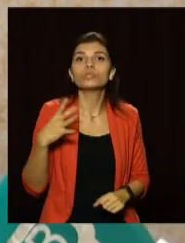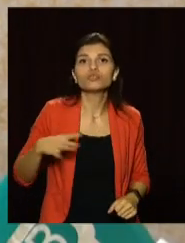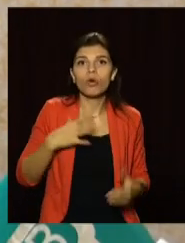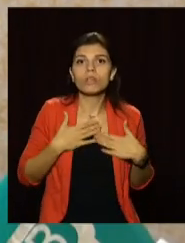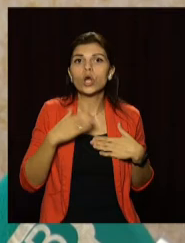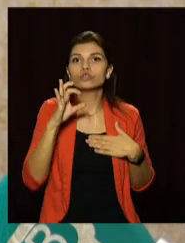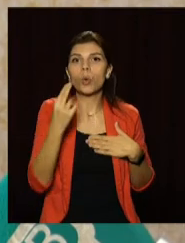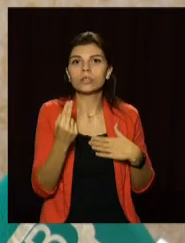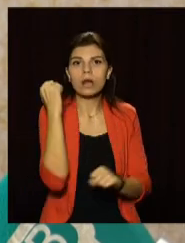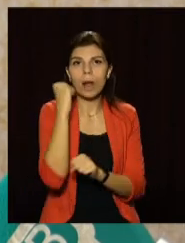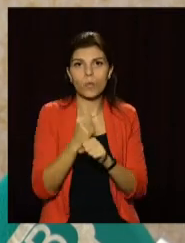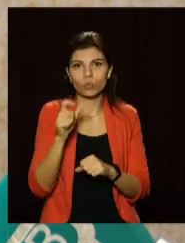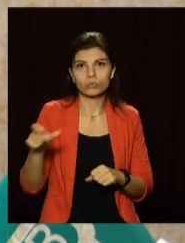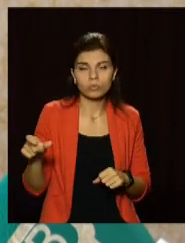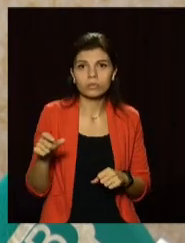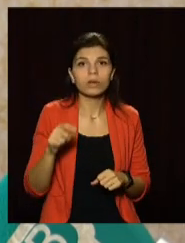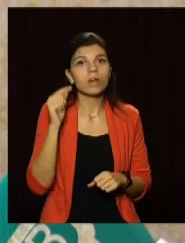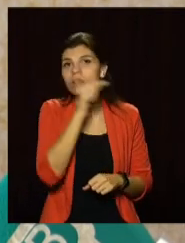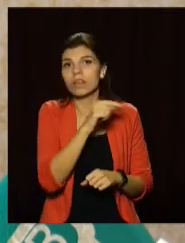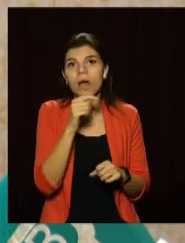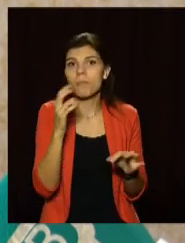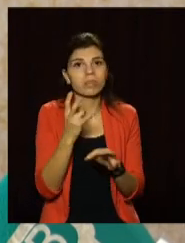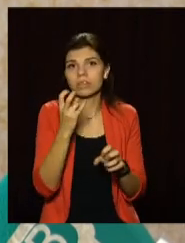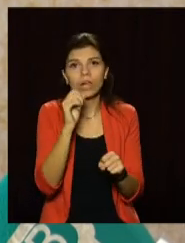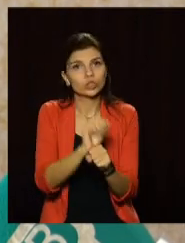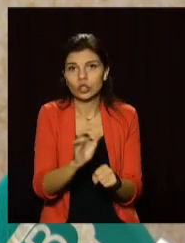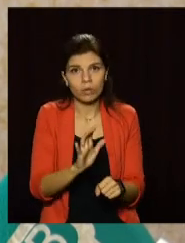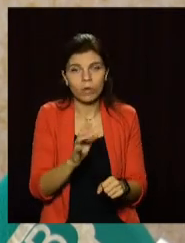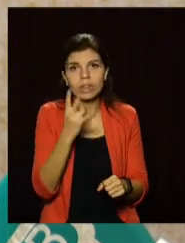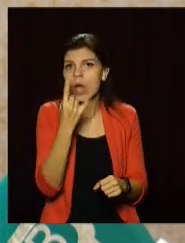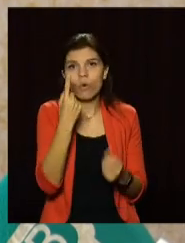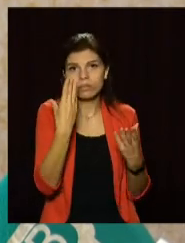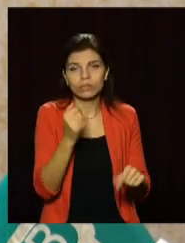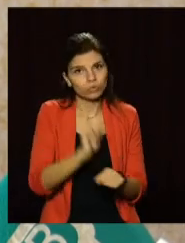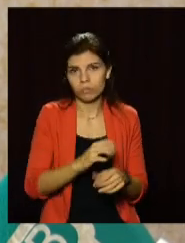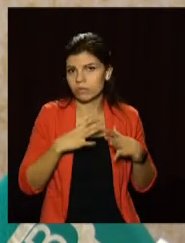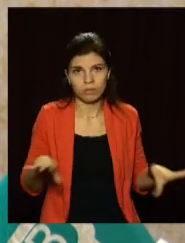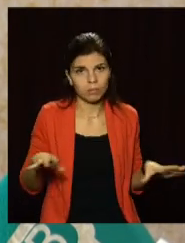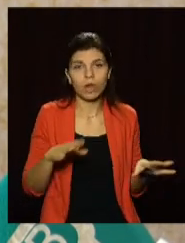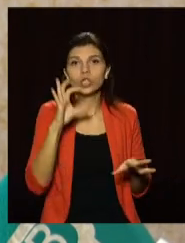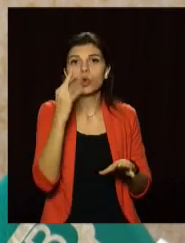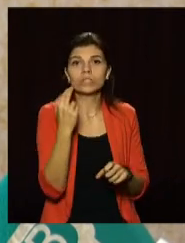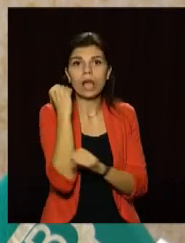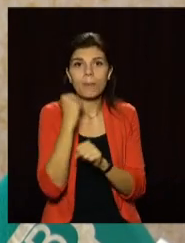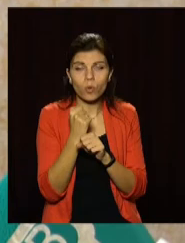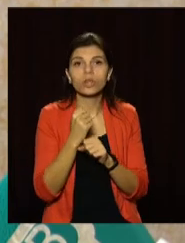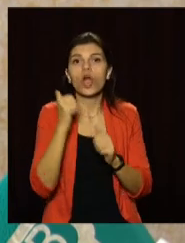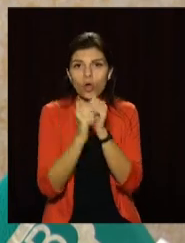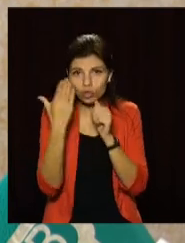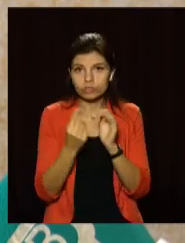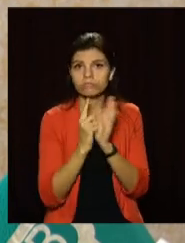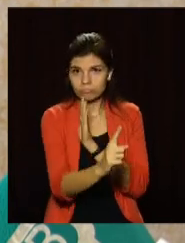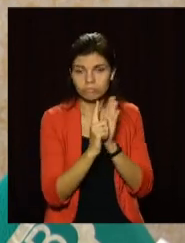наших соціальних робітників. Там не зупинялася ця робота ні на один день. Соціальні робітники щоденно